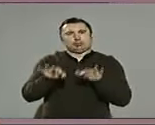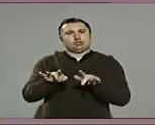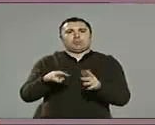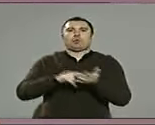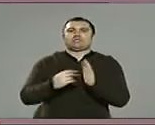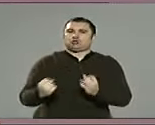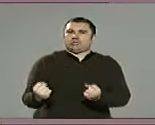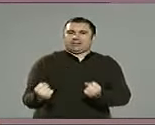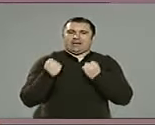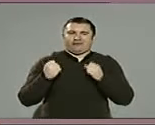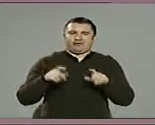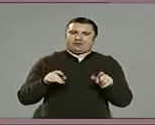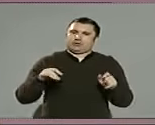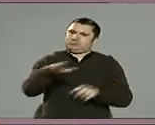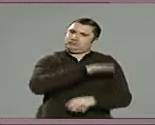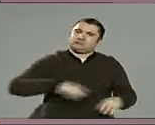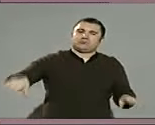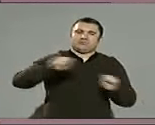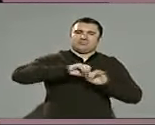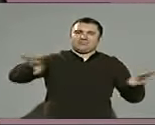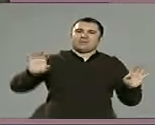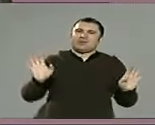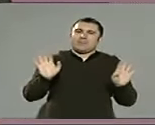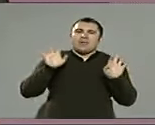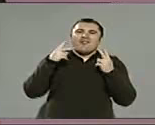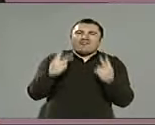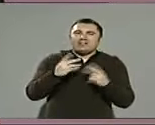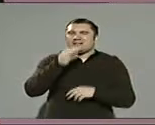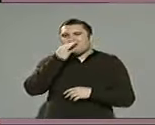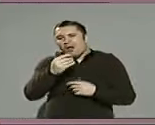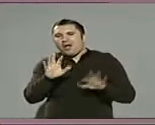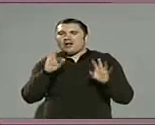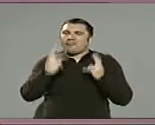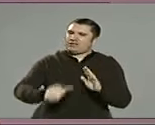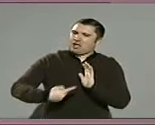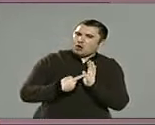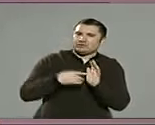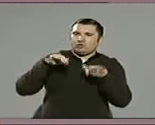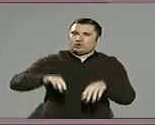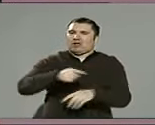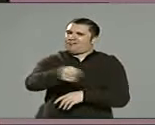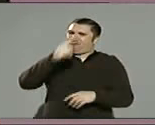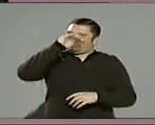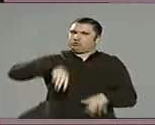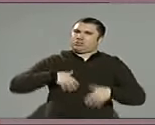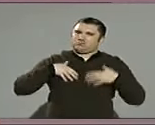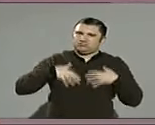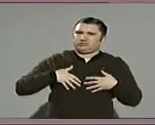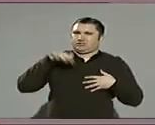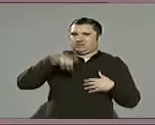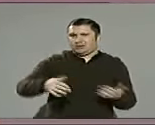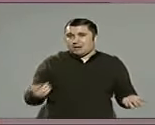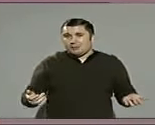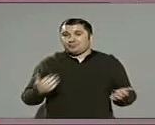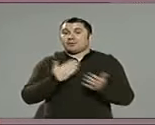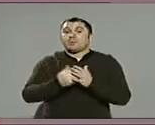die über die Deutungshoheit zu den wichtigsten Fragen und Herausforderungen der Zeit verfügt. Und genau darum geht es jetzt, liebe